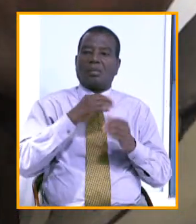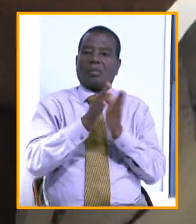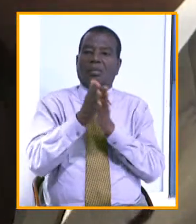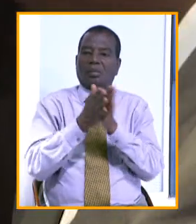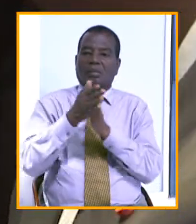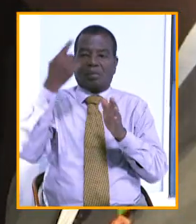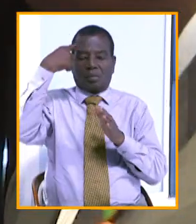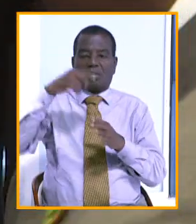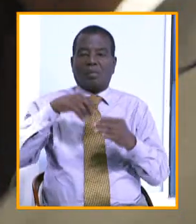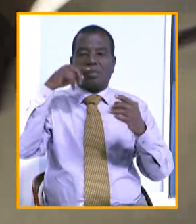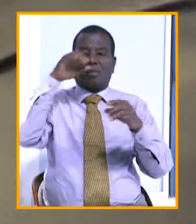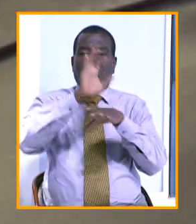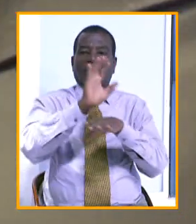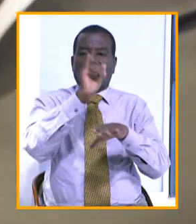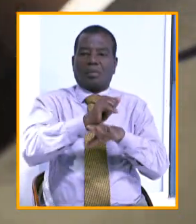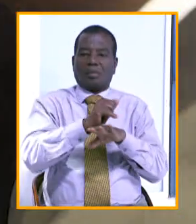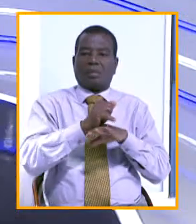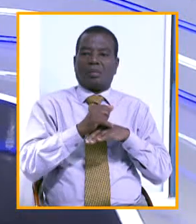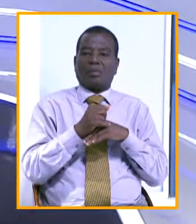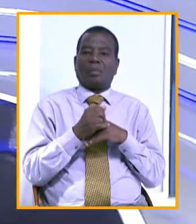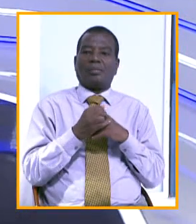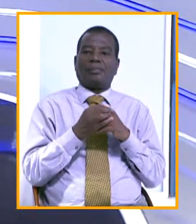intérêt pour la destination Côte d'Ivoire.